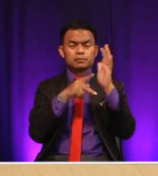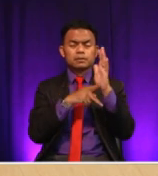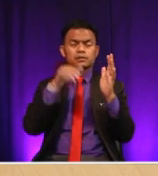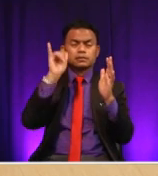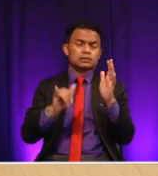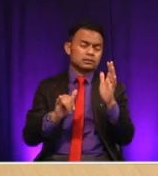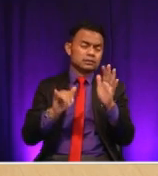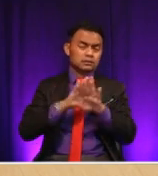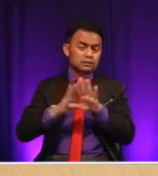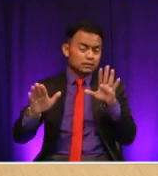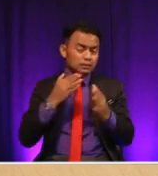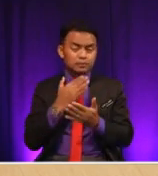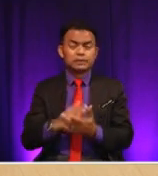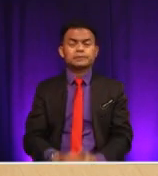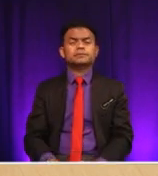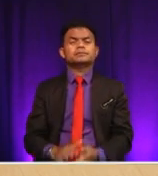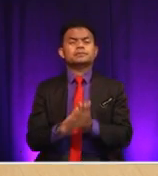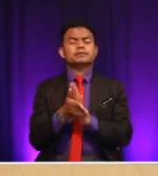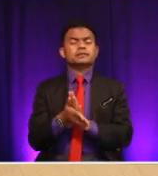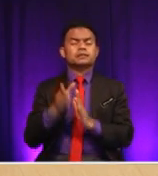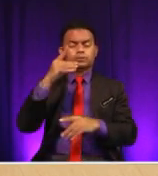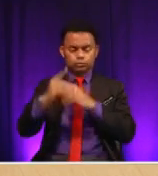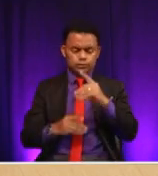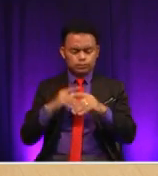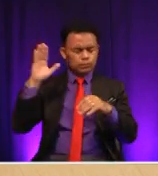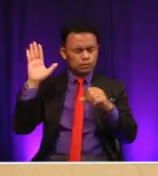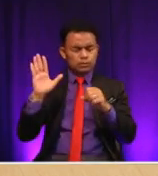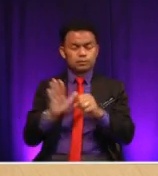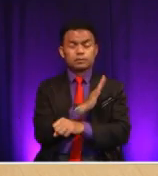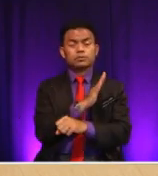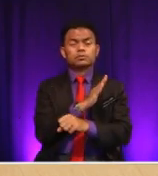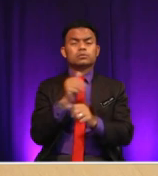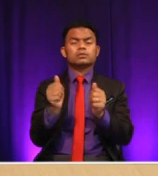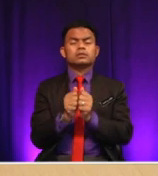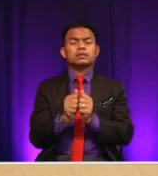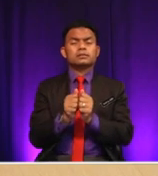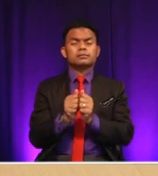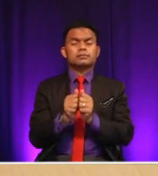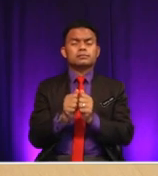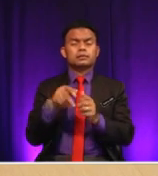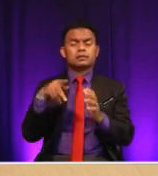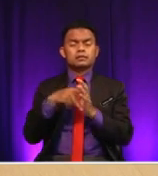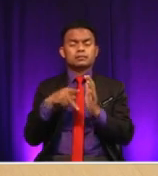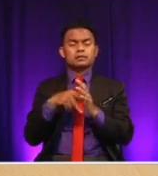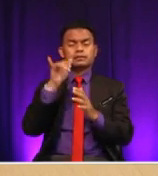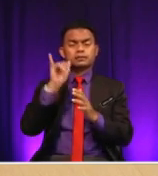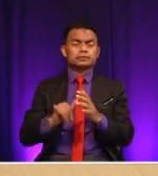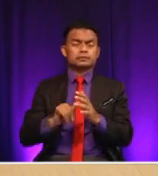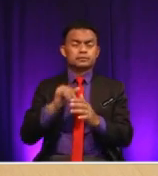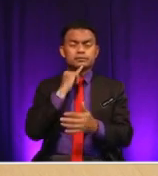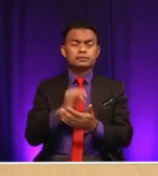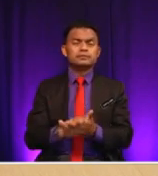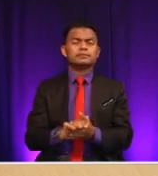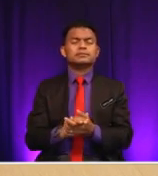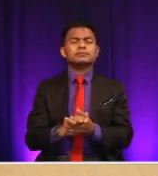disini kehidupan di dunia penuh dengan maksiat oleh itu orang yang berpikiran rasional